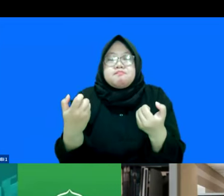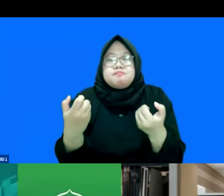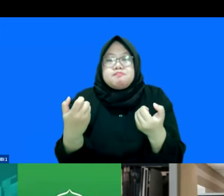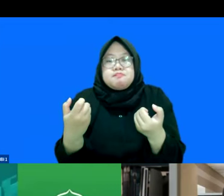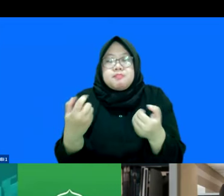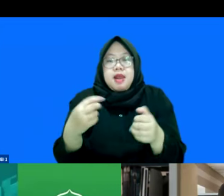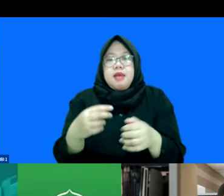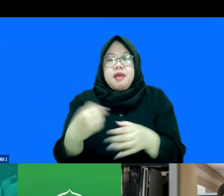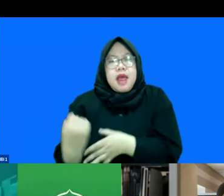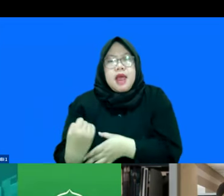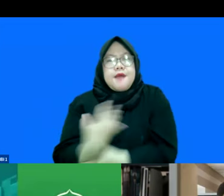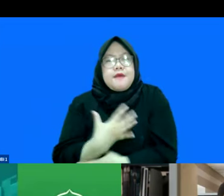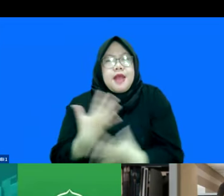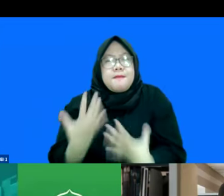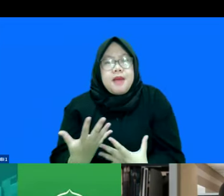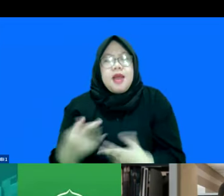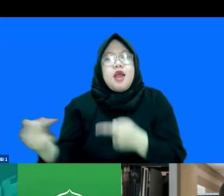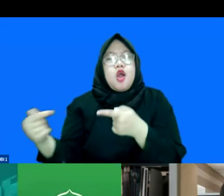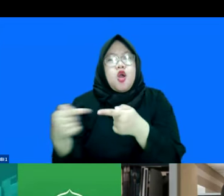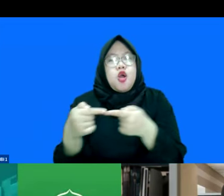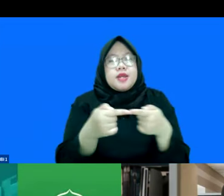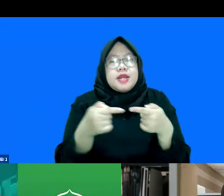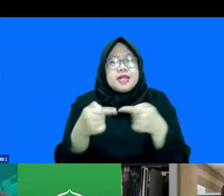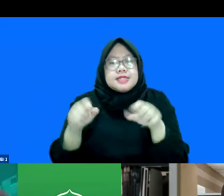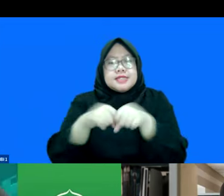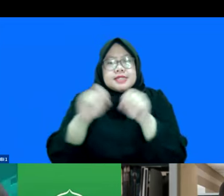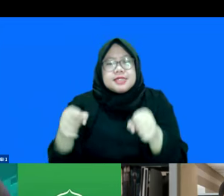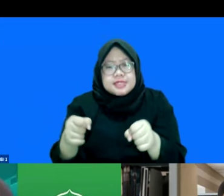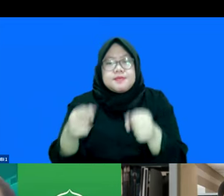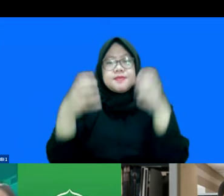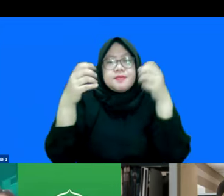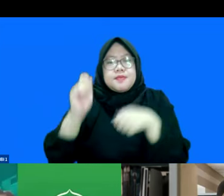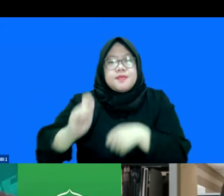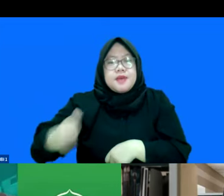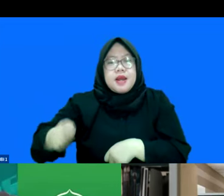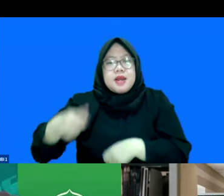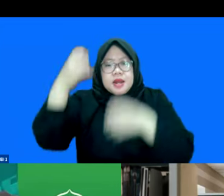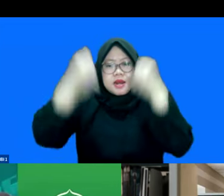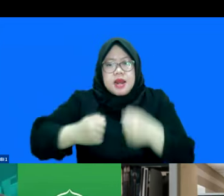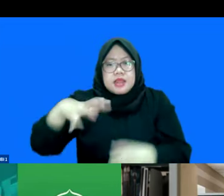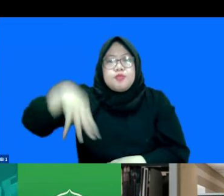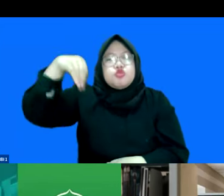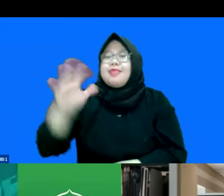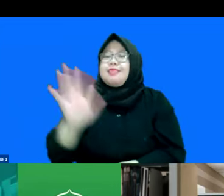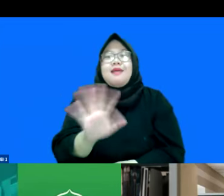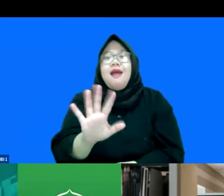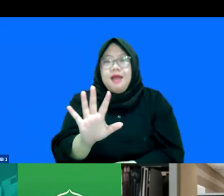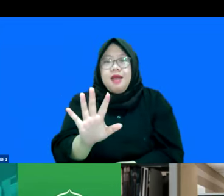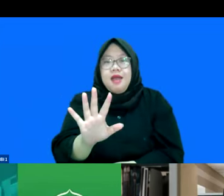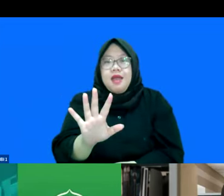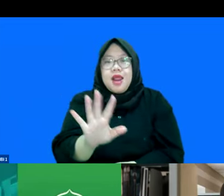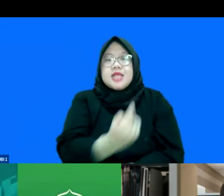mengakibatkan koordinasi, ya sistem peradilan pidananya tidak terpadu lagi begitu ya, justru akan